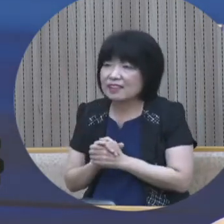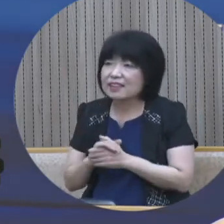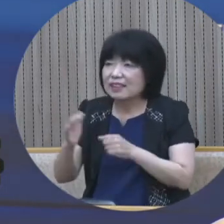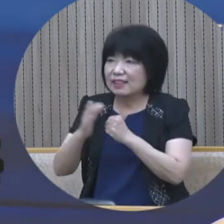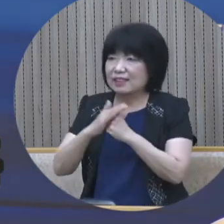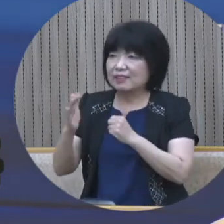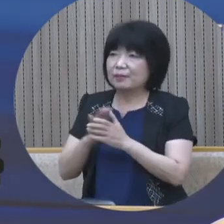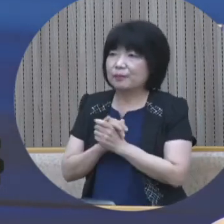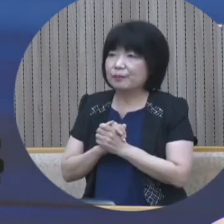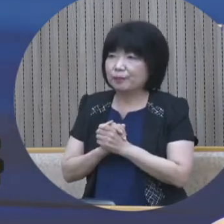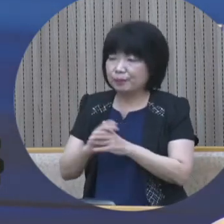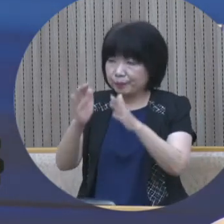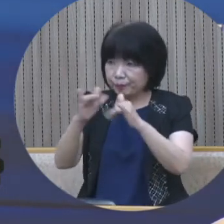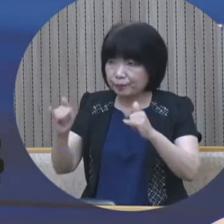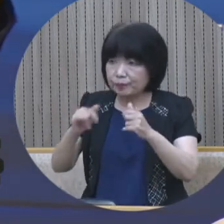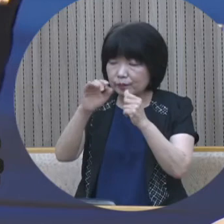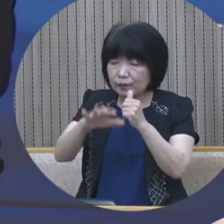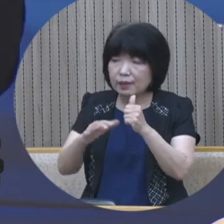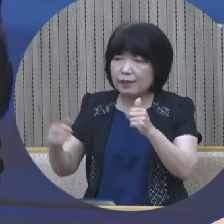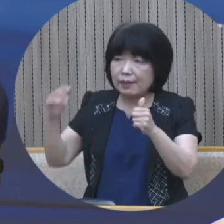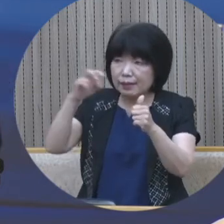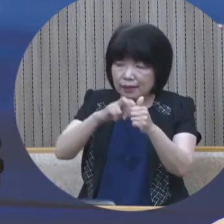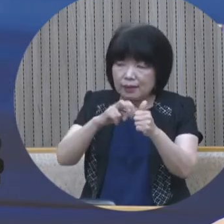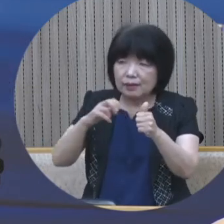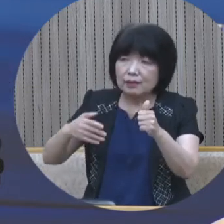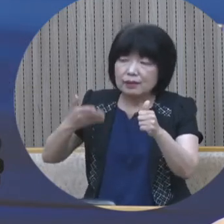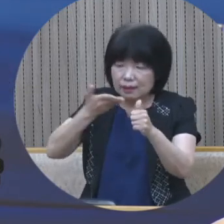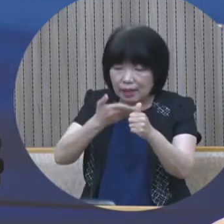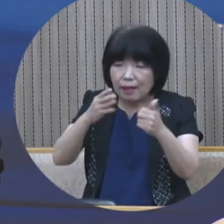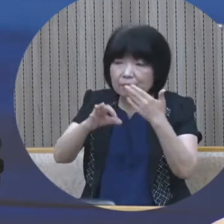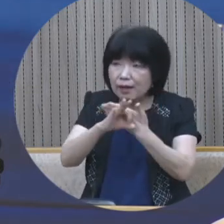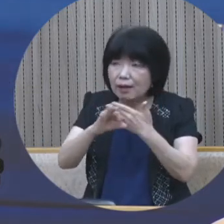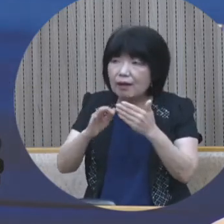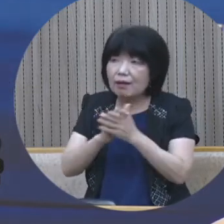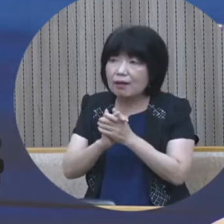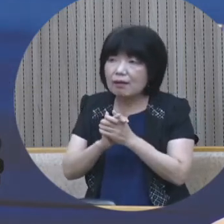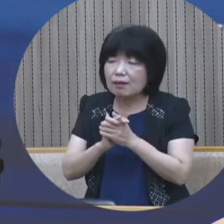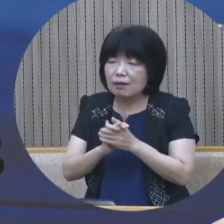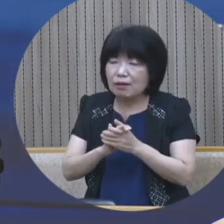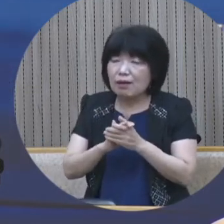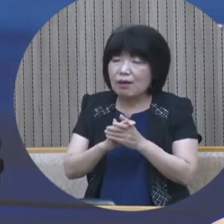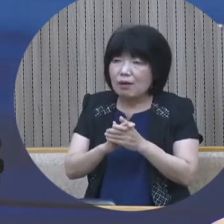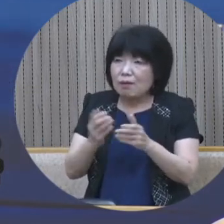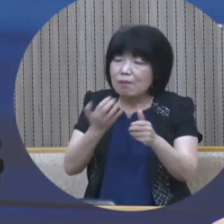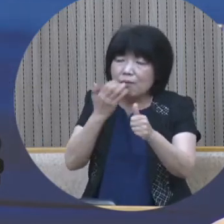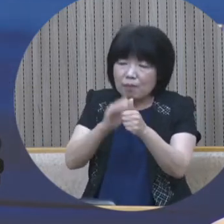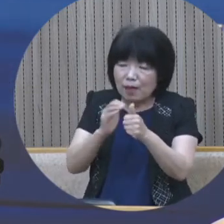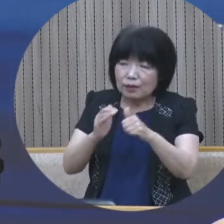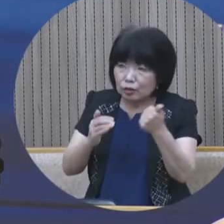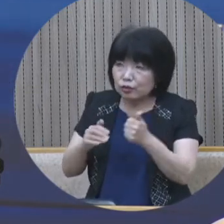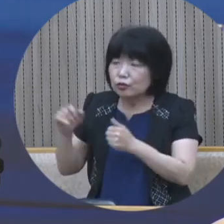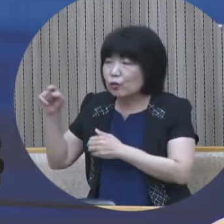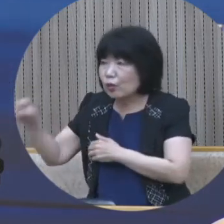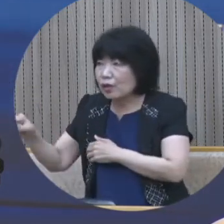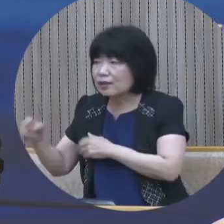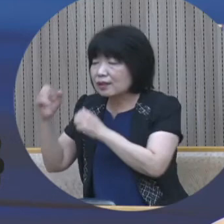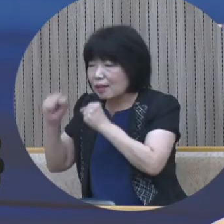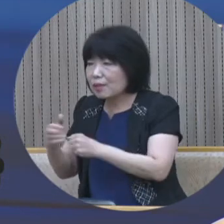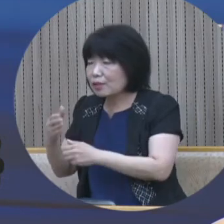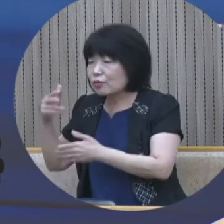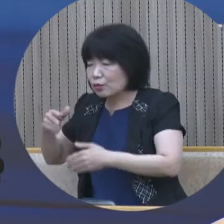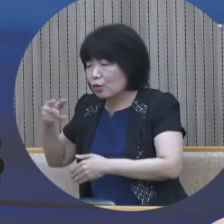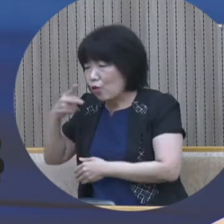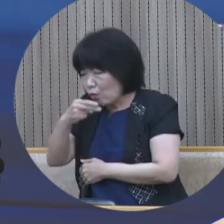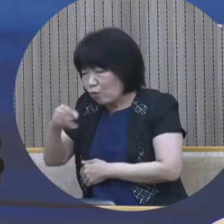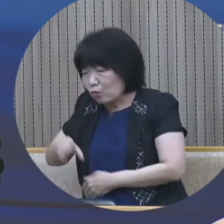그러니까 사람들 앞에 나가자니 맞아 죽을 것이고, 가만히 있자니 굶어 죽을 것이고, 이래 주거나 저래 주거나,